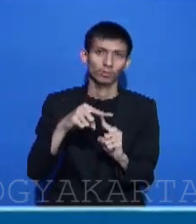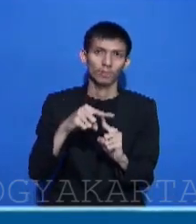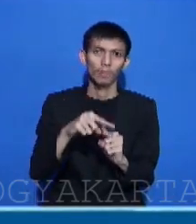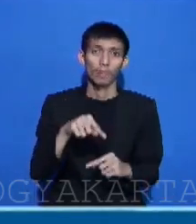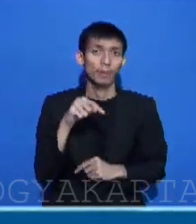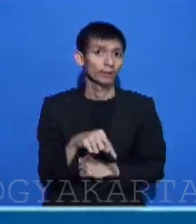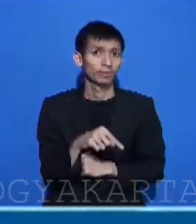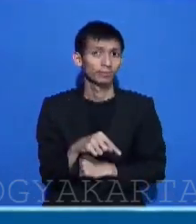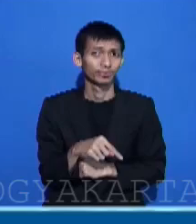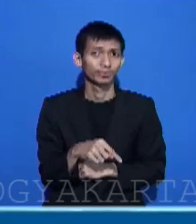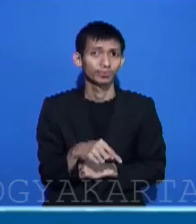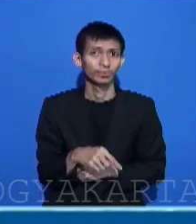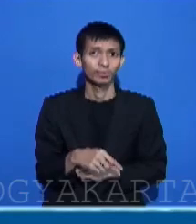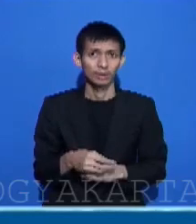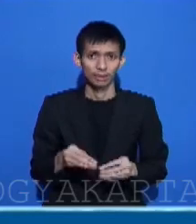tugas